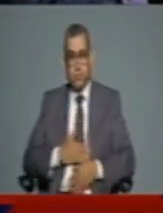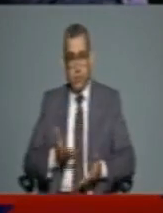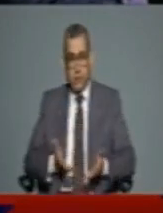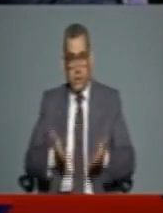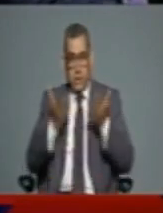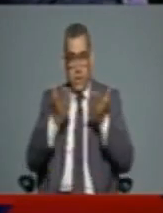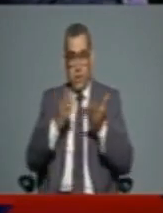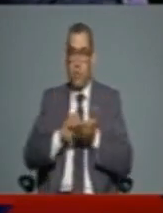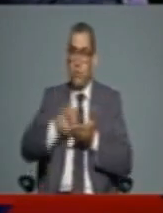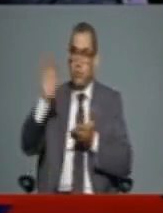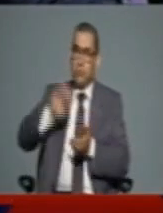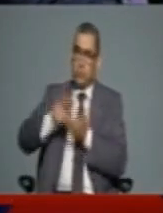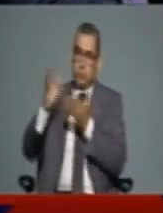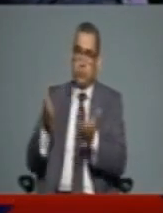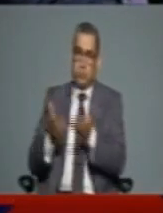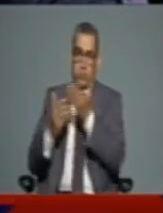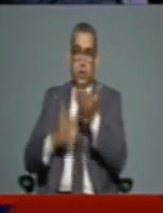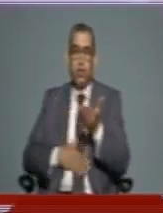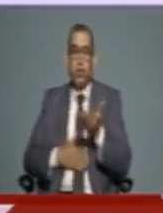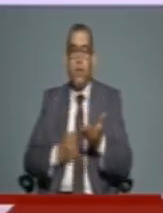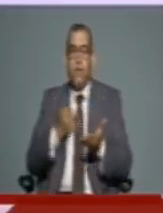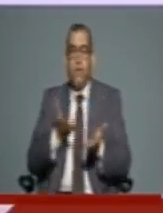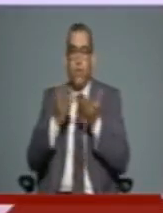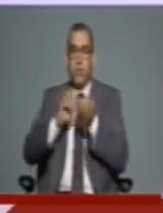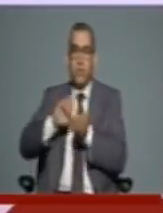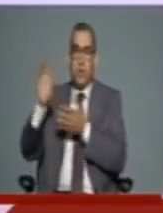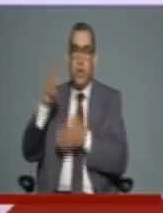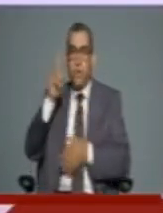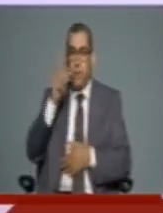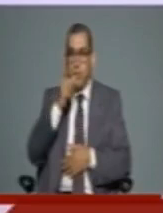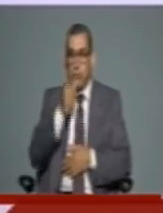يتصدر نصدر. انا بس عايز اقول لي كل وقت نضيعه